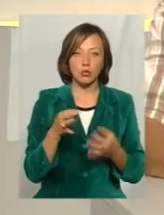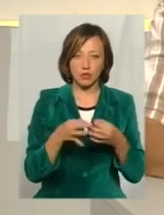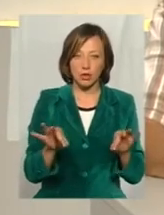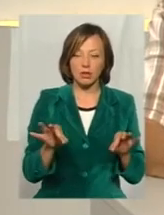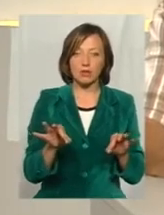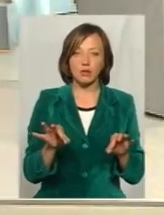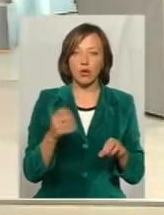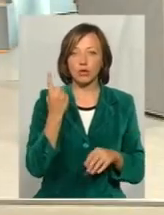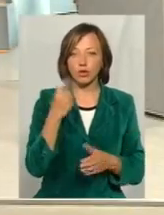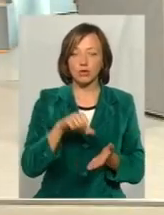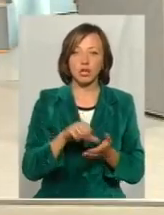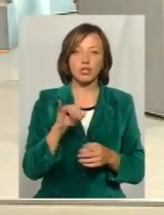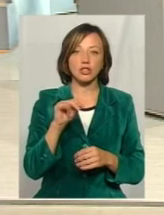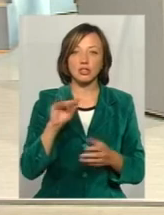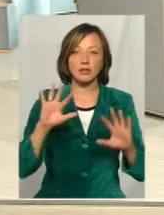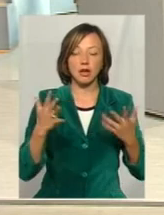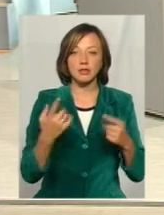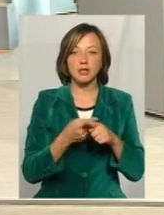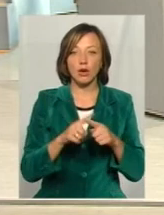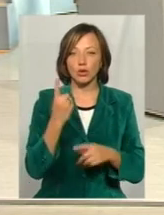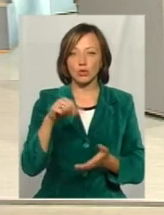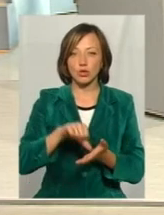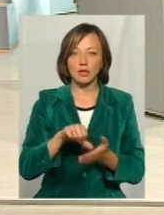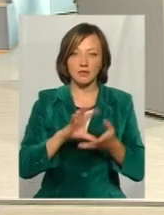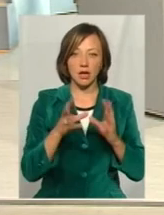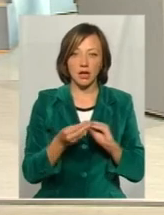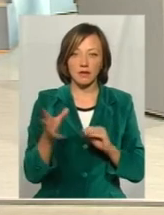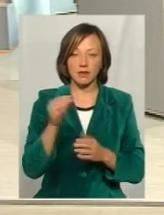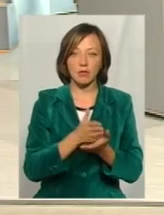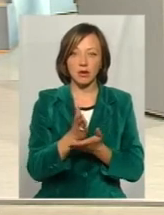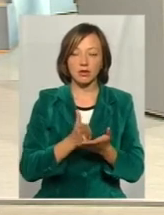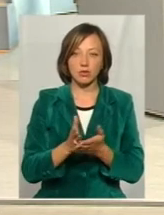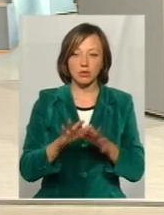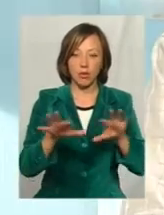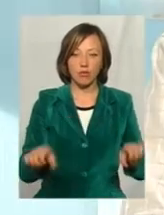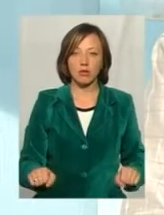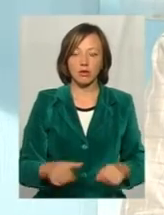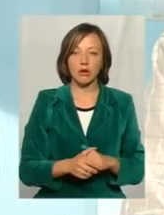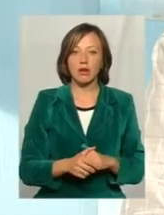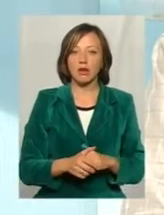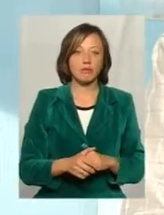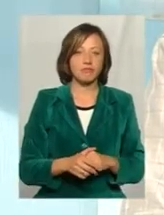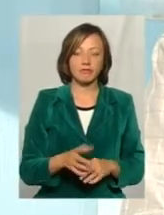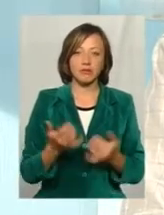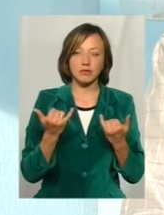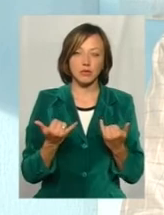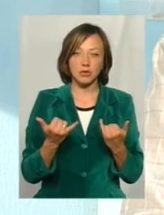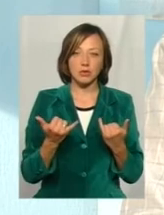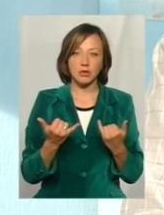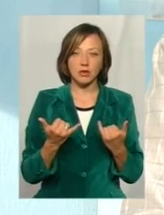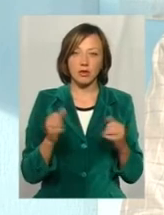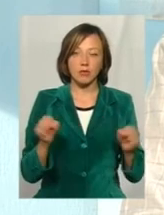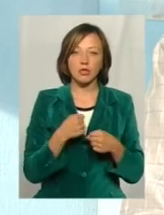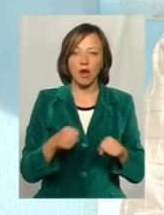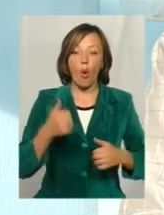допускається варіант, що один учасник, і чи не станеться так, що цей один учасник взагалі всі маршрути візьме? Знаєте, я думаю, що на сьогоднішній день це виключено. Конкуренція